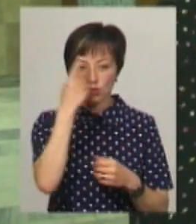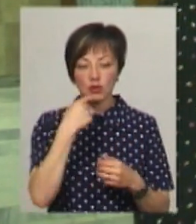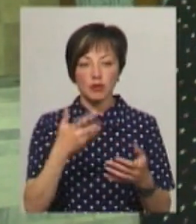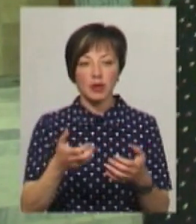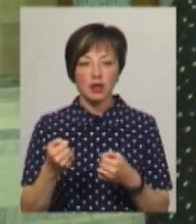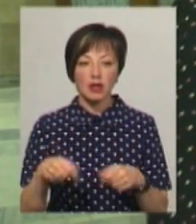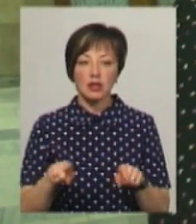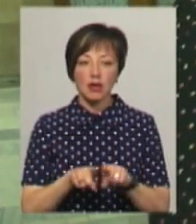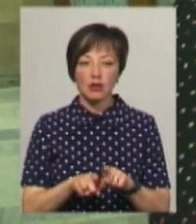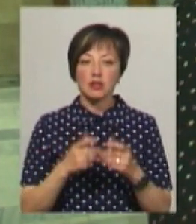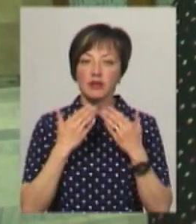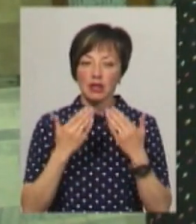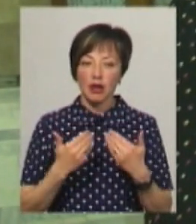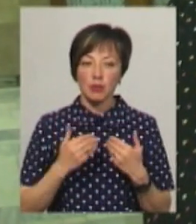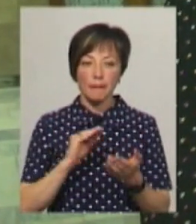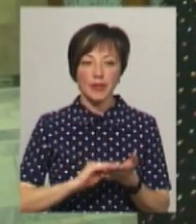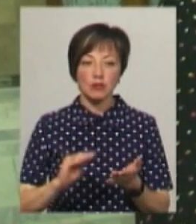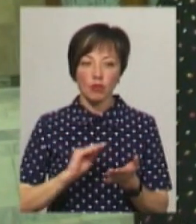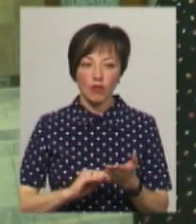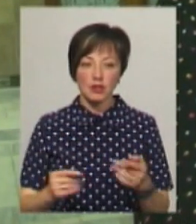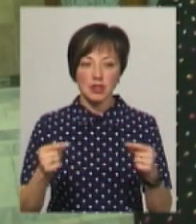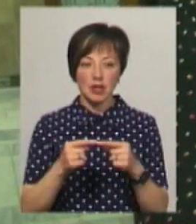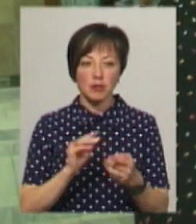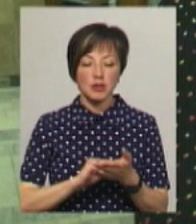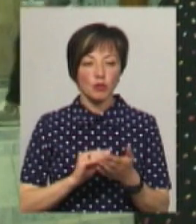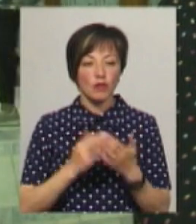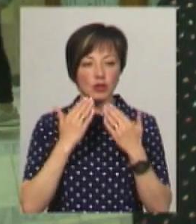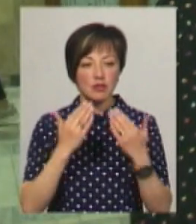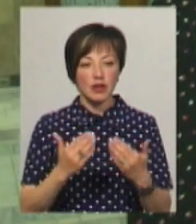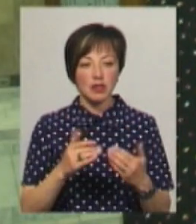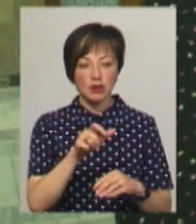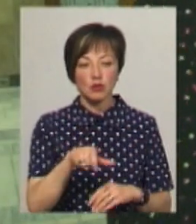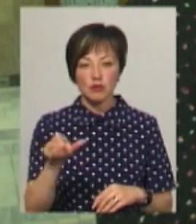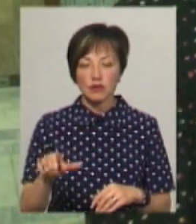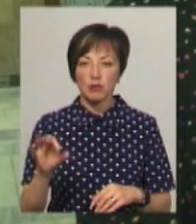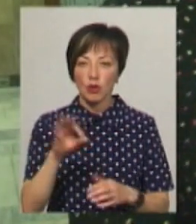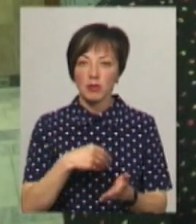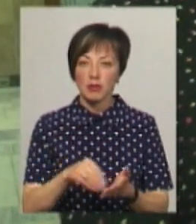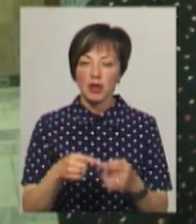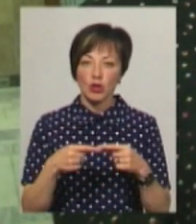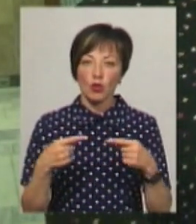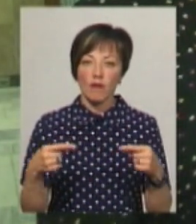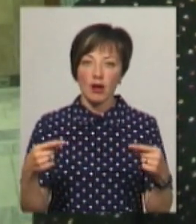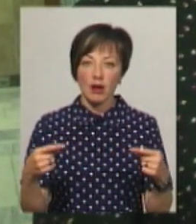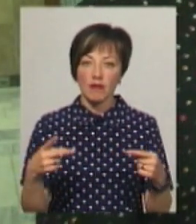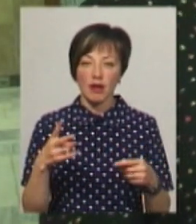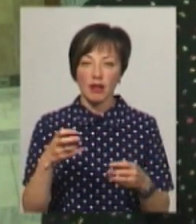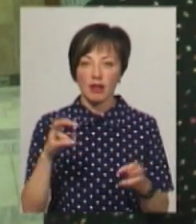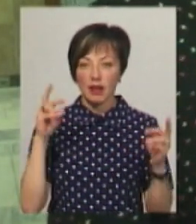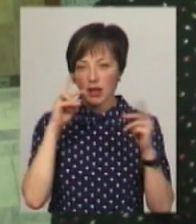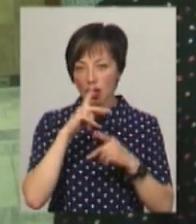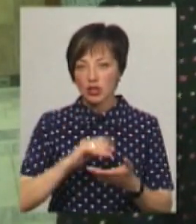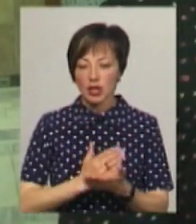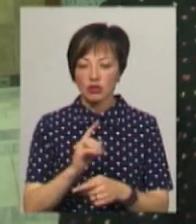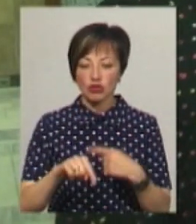прийомі, а також звертаються і письмово, згідно письмового звернення споживачі щодо придбання товарів неналежної якості